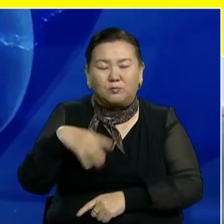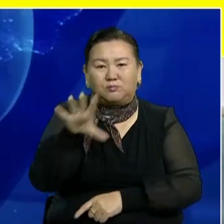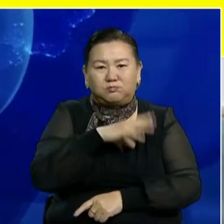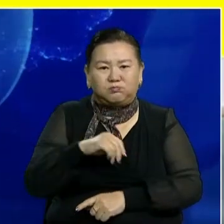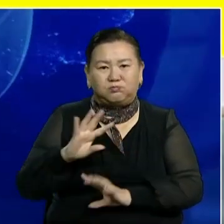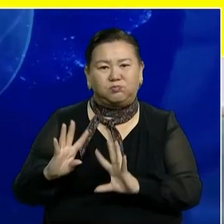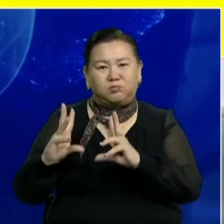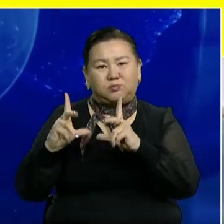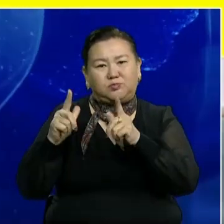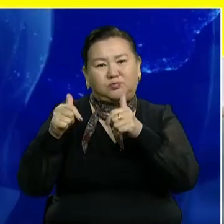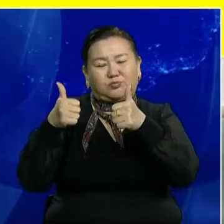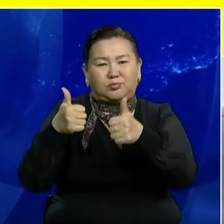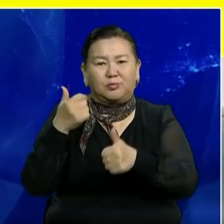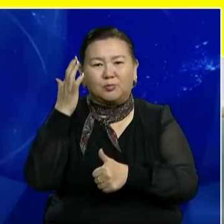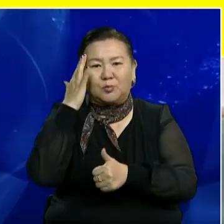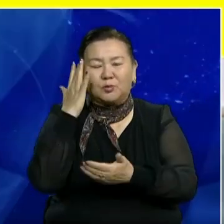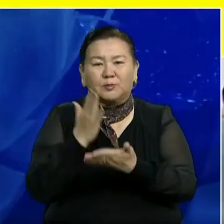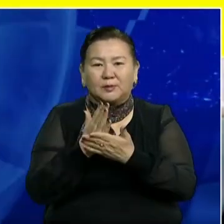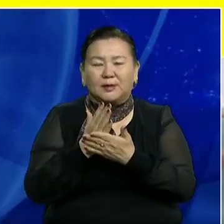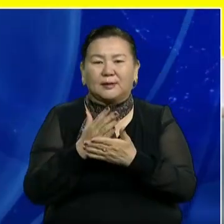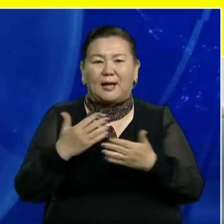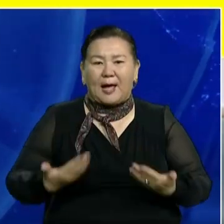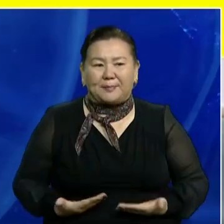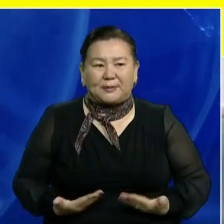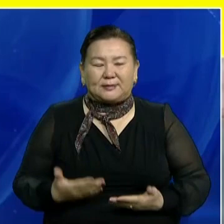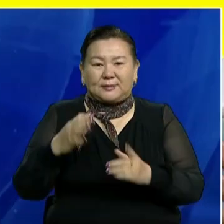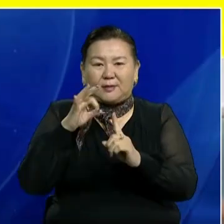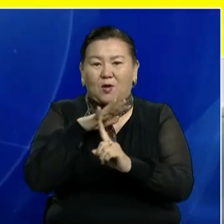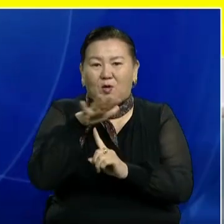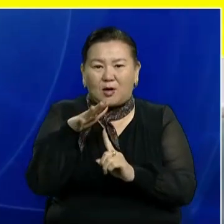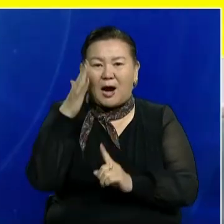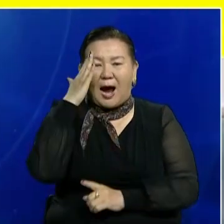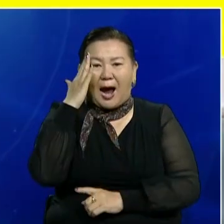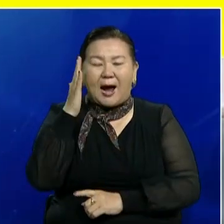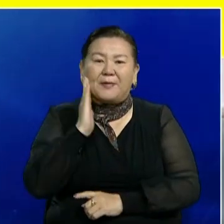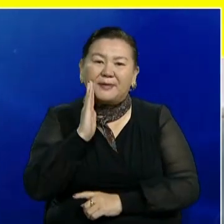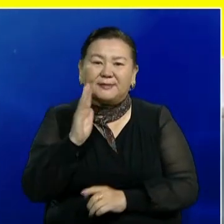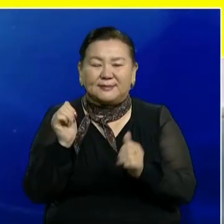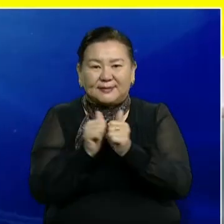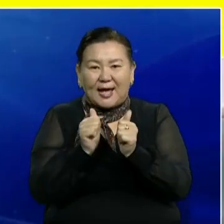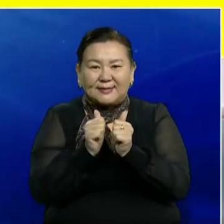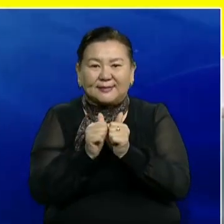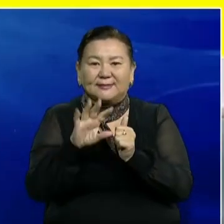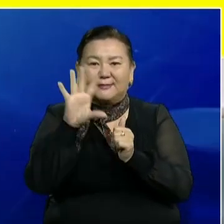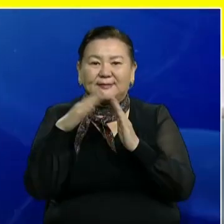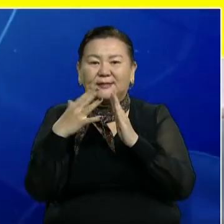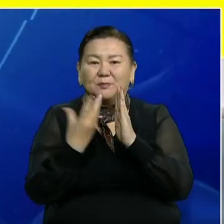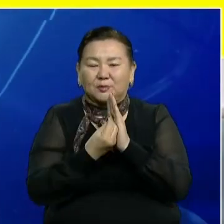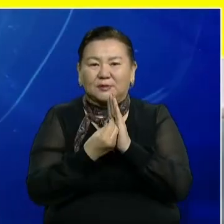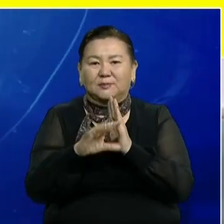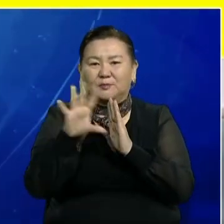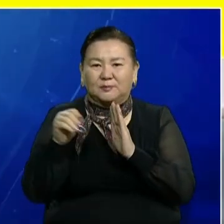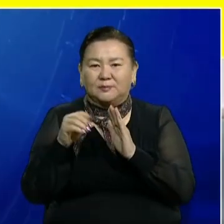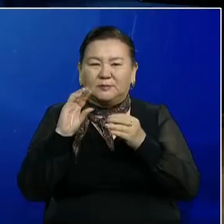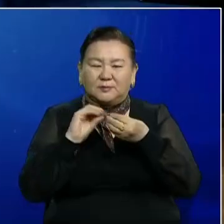болж ингээд хөгжинө гэсэн үг. Тэгснээрээ одоо ингэж амьдарч байгаа оршин сууж байгаа эцэг эх одоо найд нөхд нь ингээд гэр бүлийнхэн хүртэл ингээд